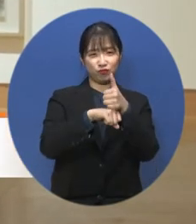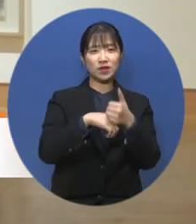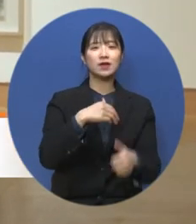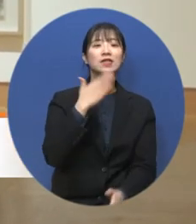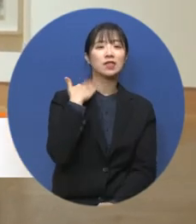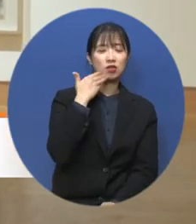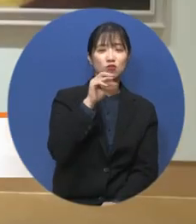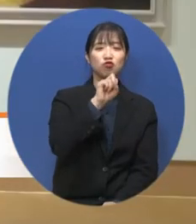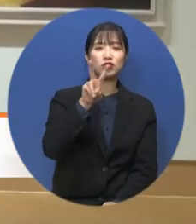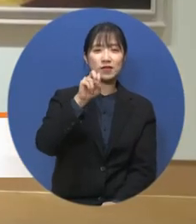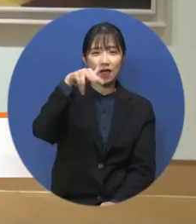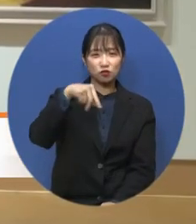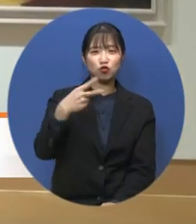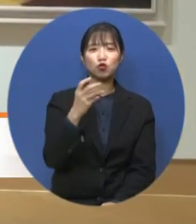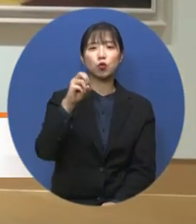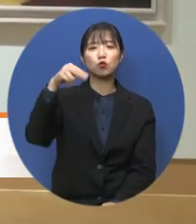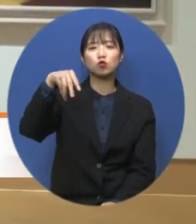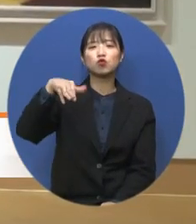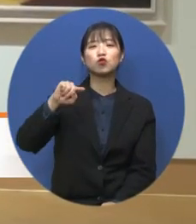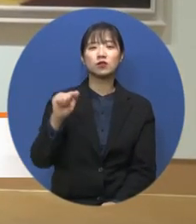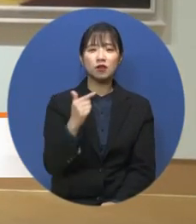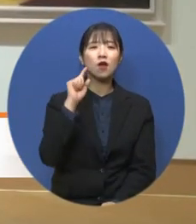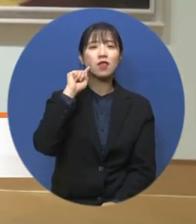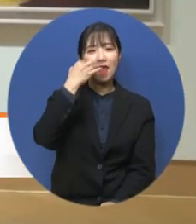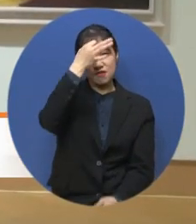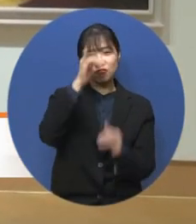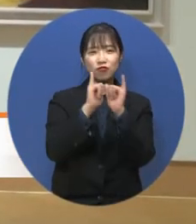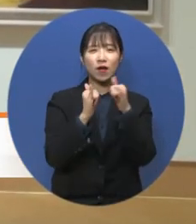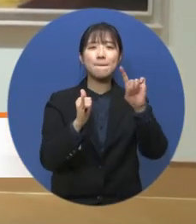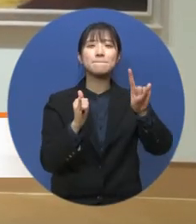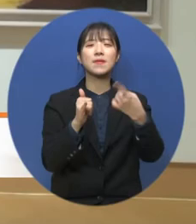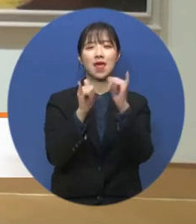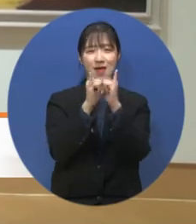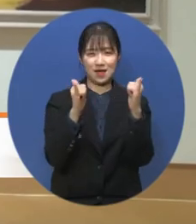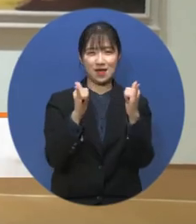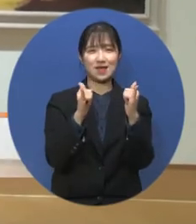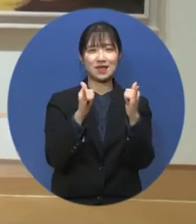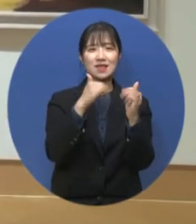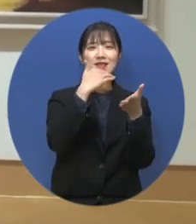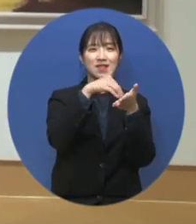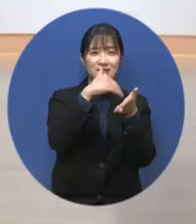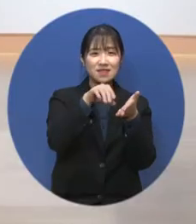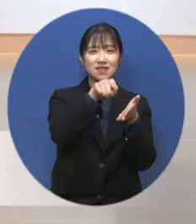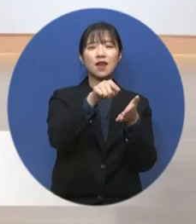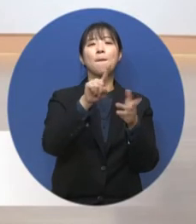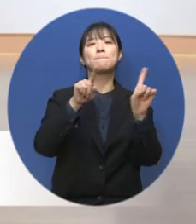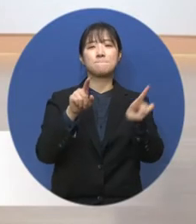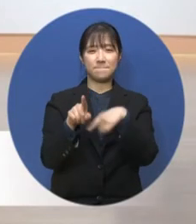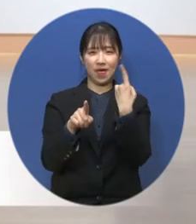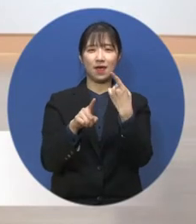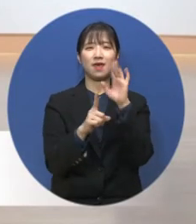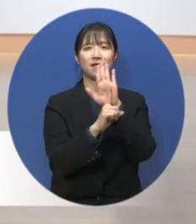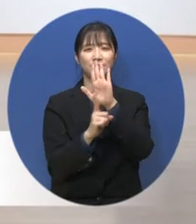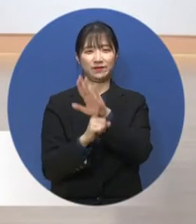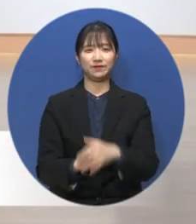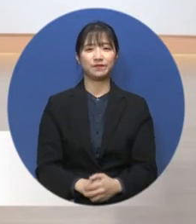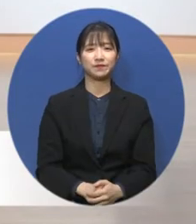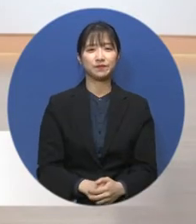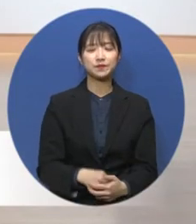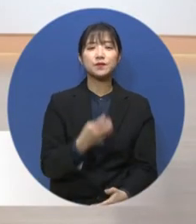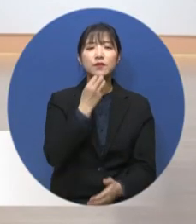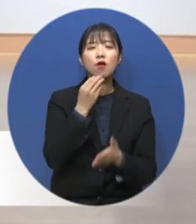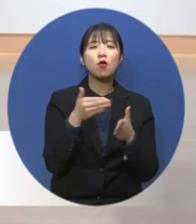의정부시, 양주시, 동두천시 예술가 100인 작품 100점이 전시됐습니다. 경기 북부 지역의